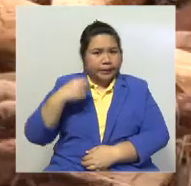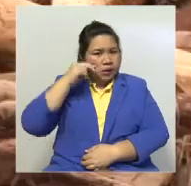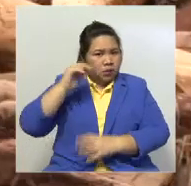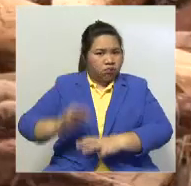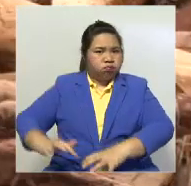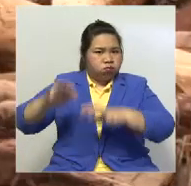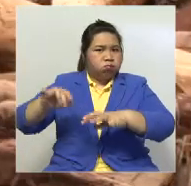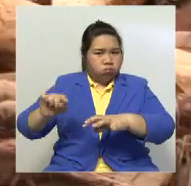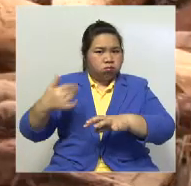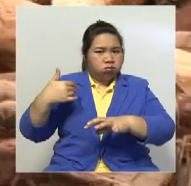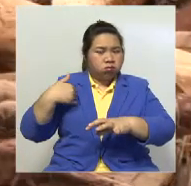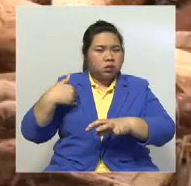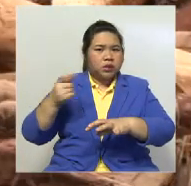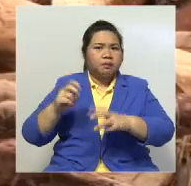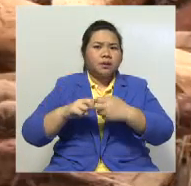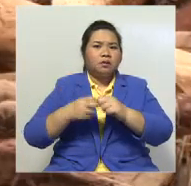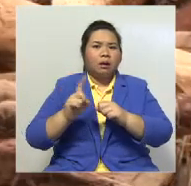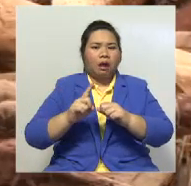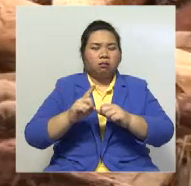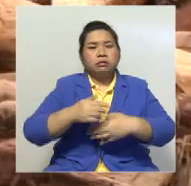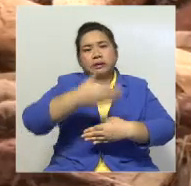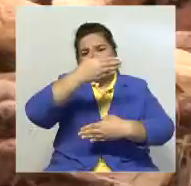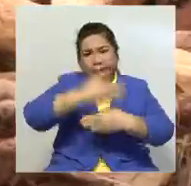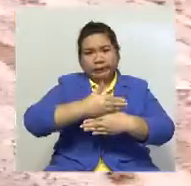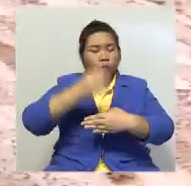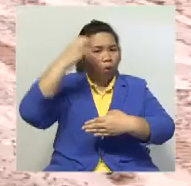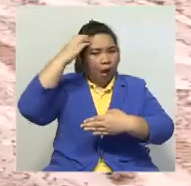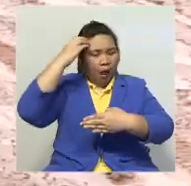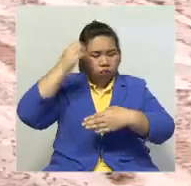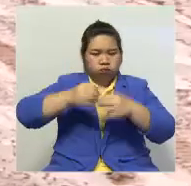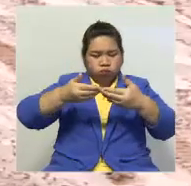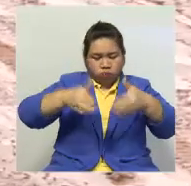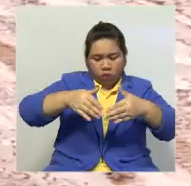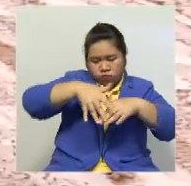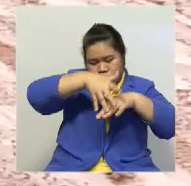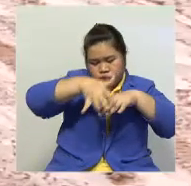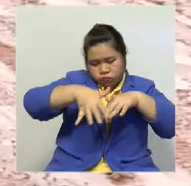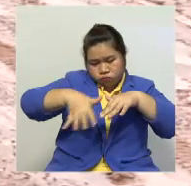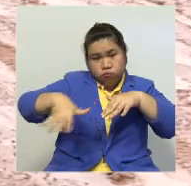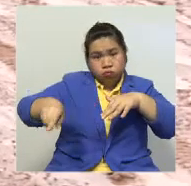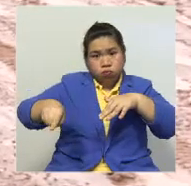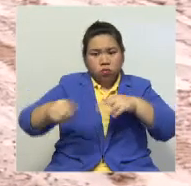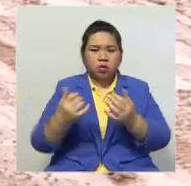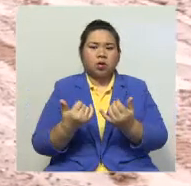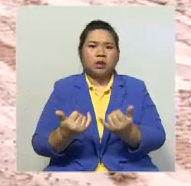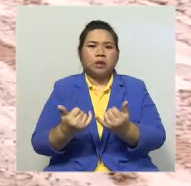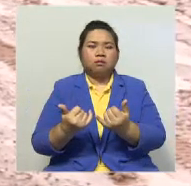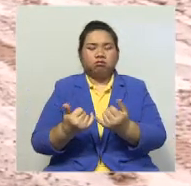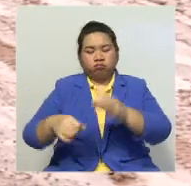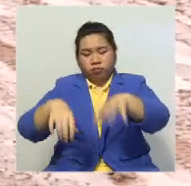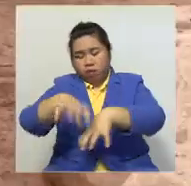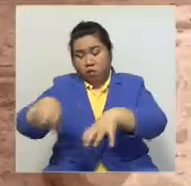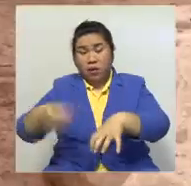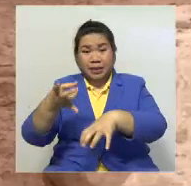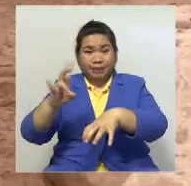มฉับพลันที่เกิดขึ้นแล้วจากการที่เขื่อนตอนใต้ของลาวพังถล่มลงมาผลกระทบเบื้องต้นตอนนี้อยู่ที่17แห่